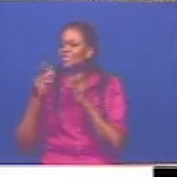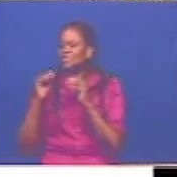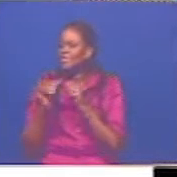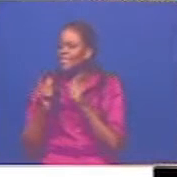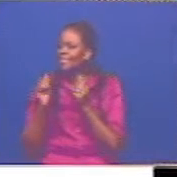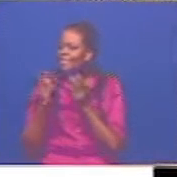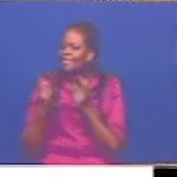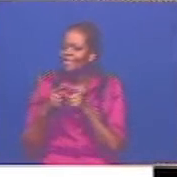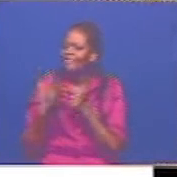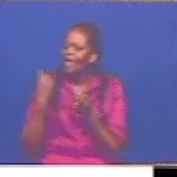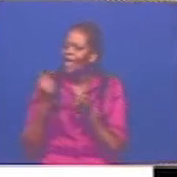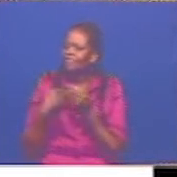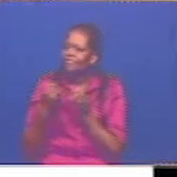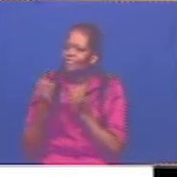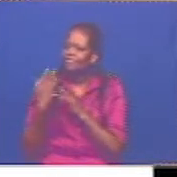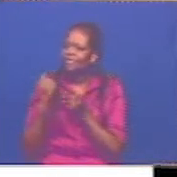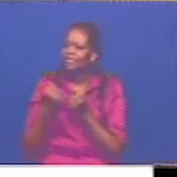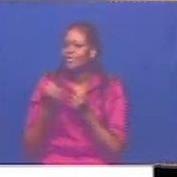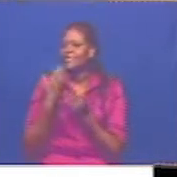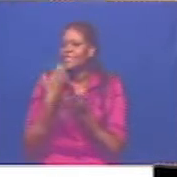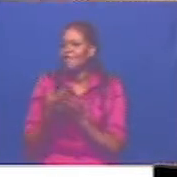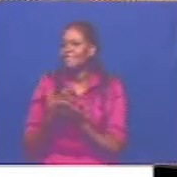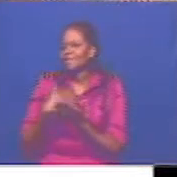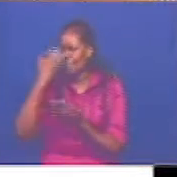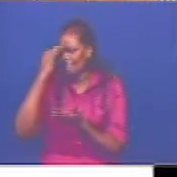hivi ana gari. Anafuata kunishukuru kwa sababu